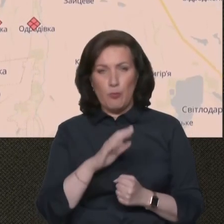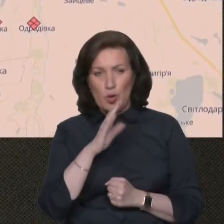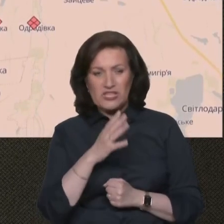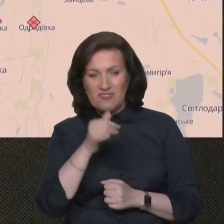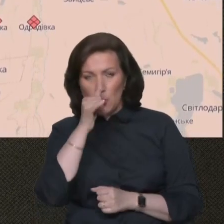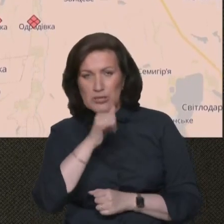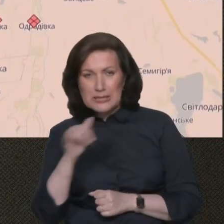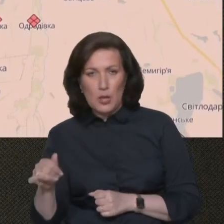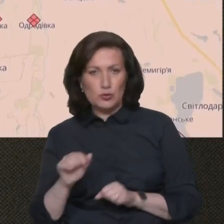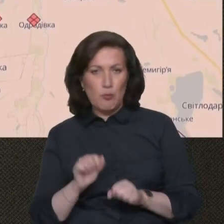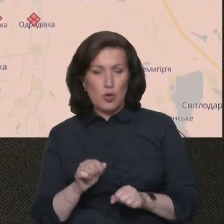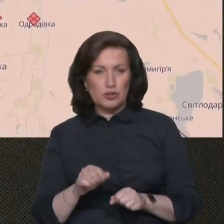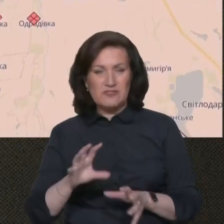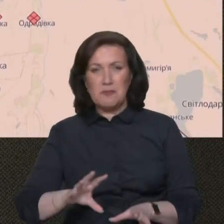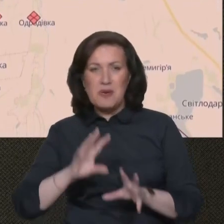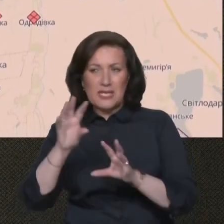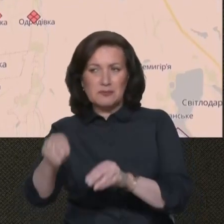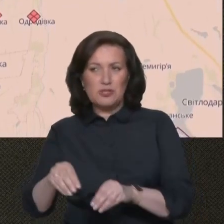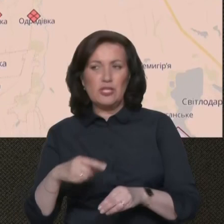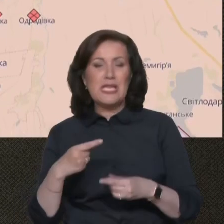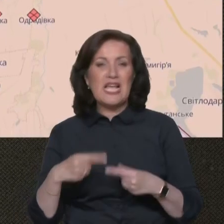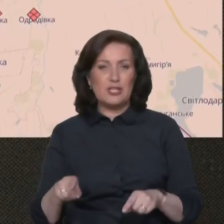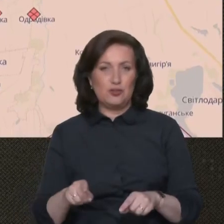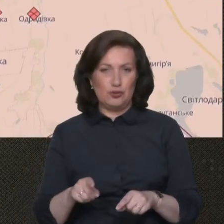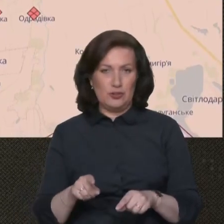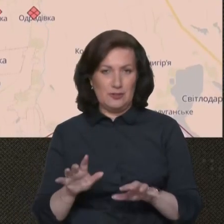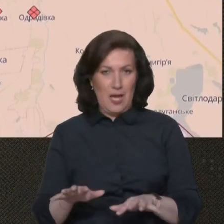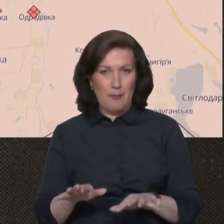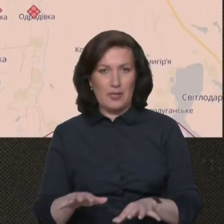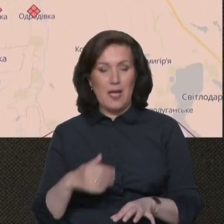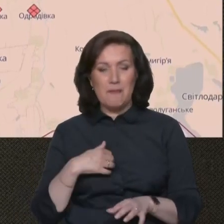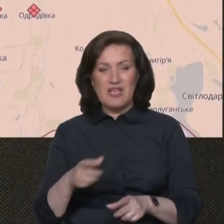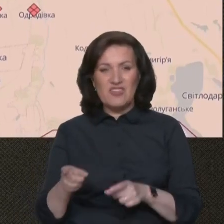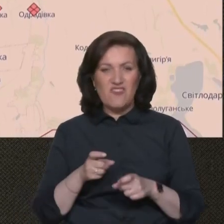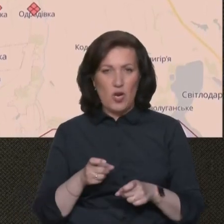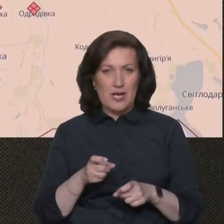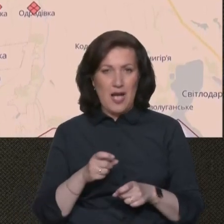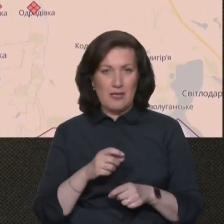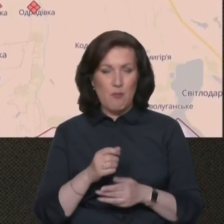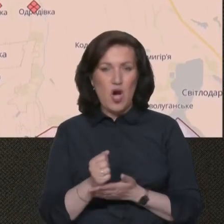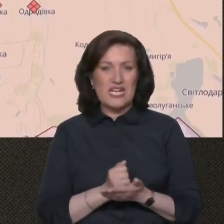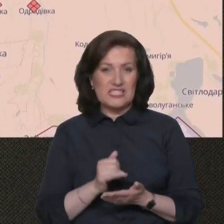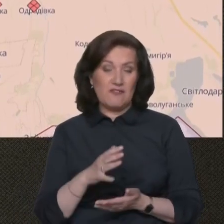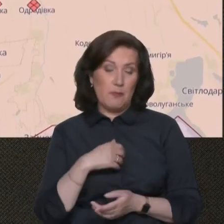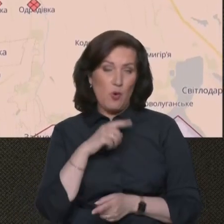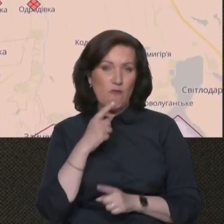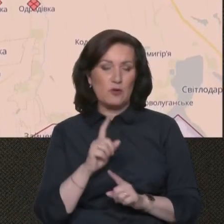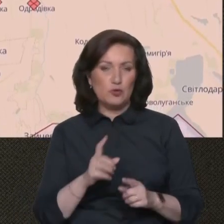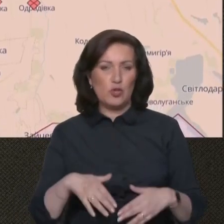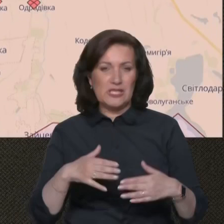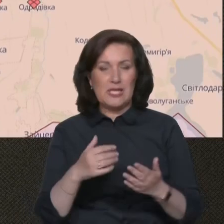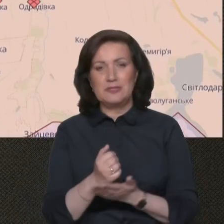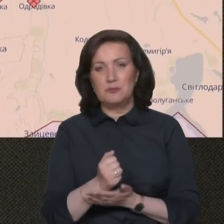йому можливість бути переміщеним на інші напрямки, тобто ми відволікаємо його резерви. Таким чином ми говоримо, що